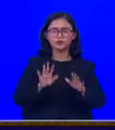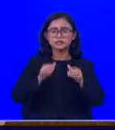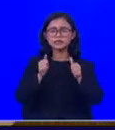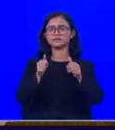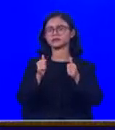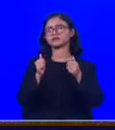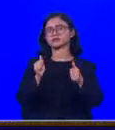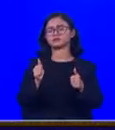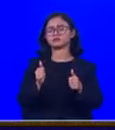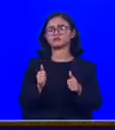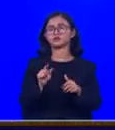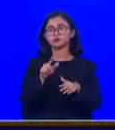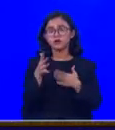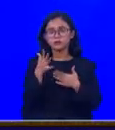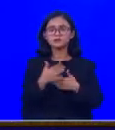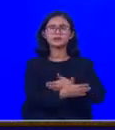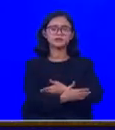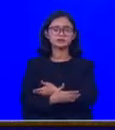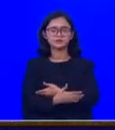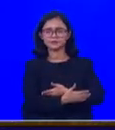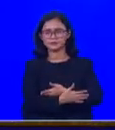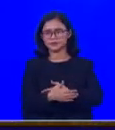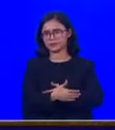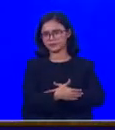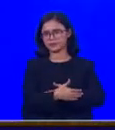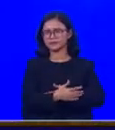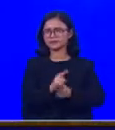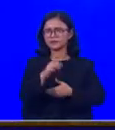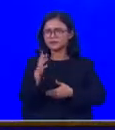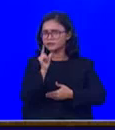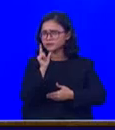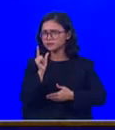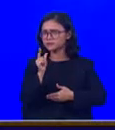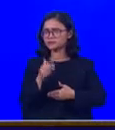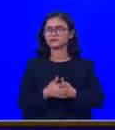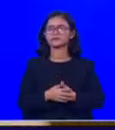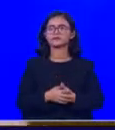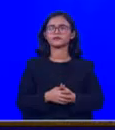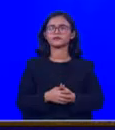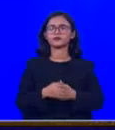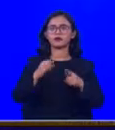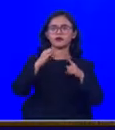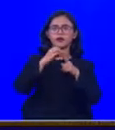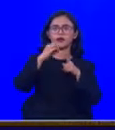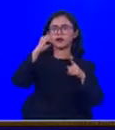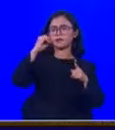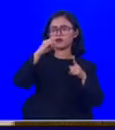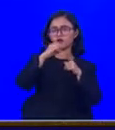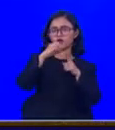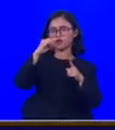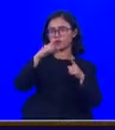bahkan jauh-jauh hari sebelum sang buah hatinya lahir. Salah satunya adalah... Tada! Ini